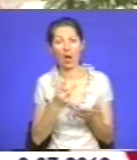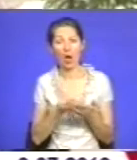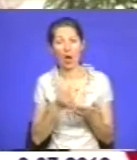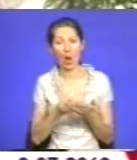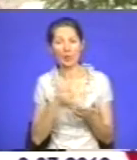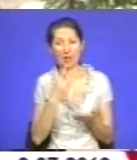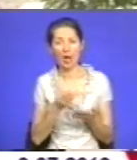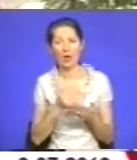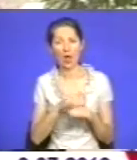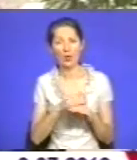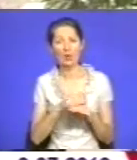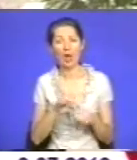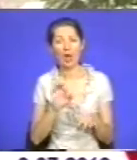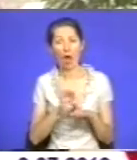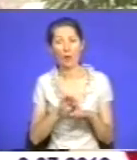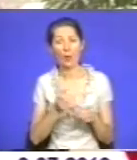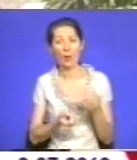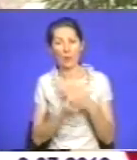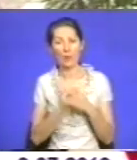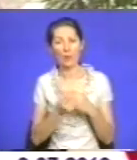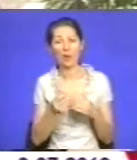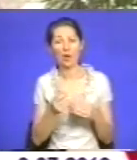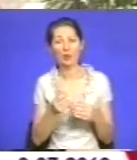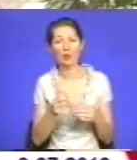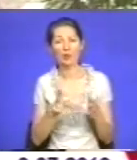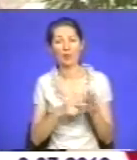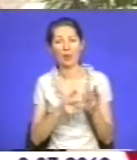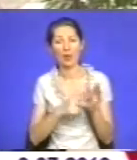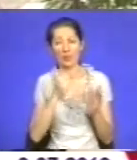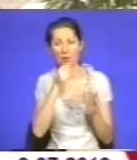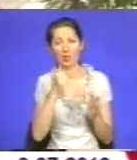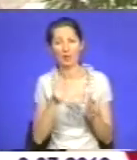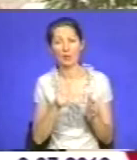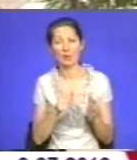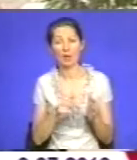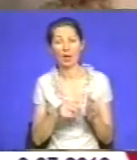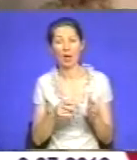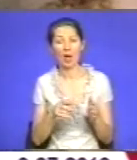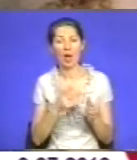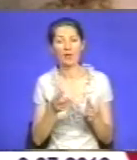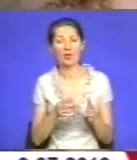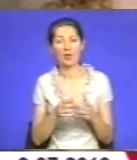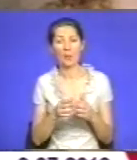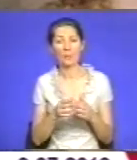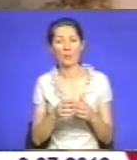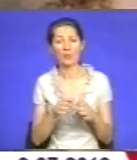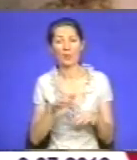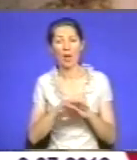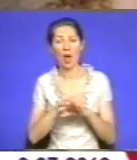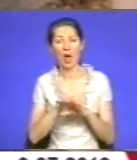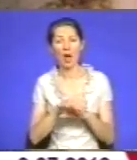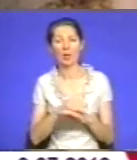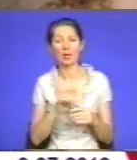інфікування. В першу чергу це від фази бутонізації до масового цвітіння картоплі. Фітопаразит стійкий до